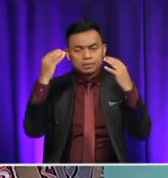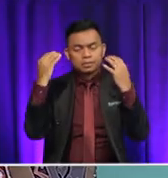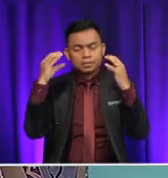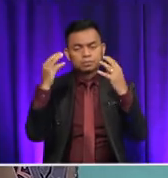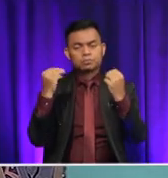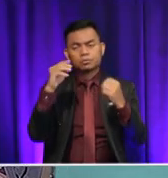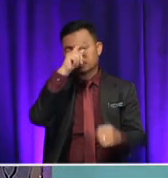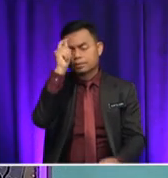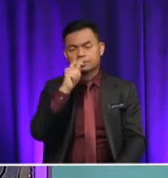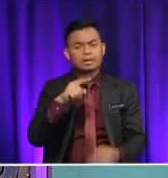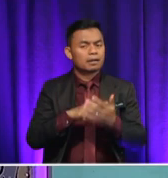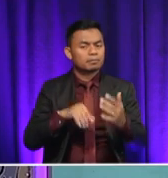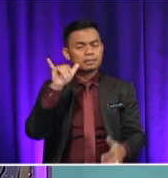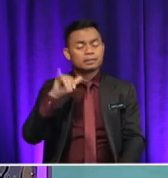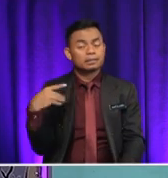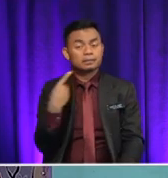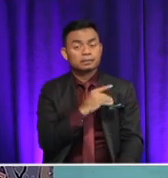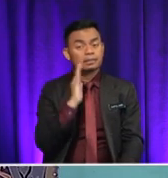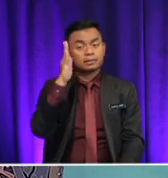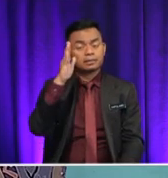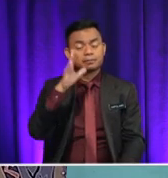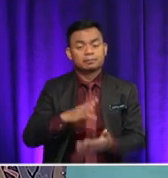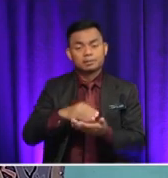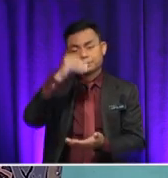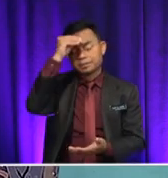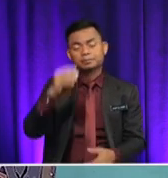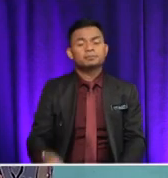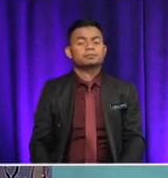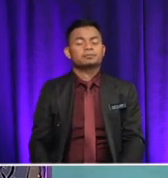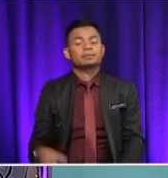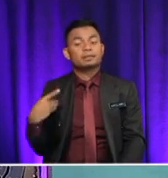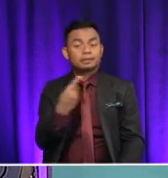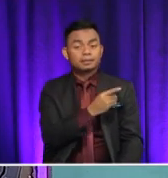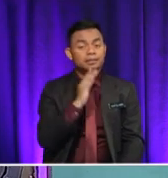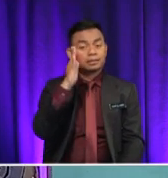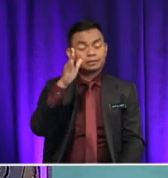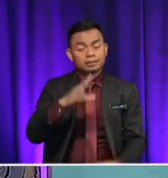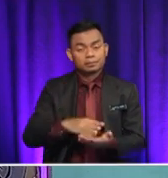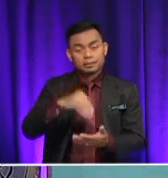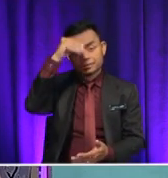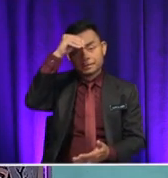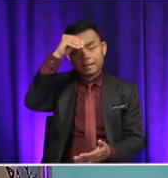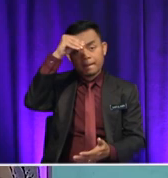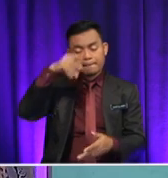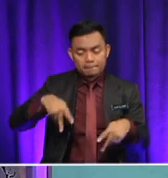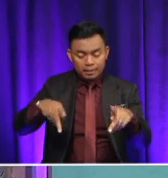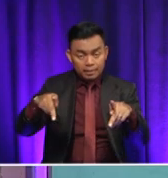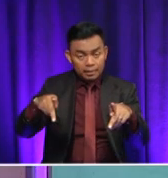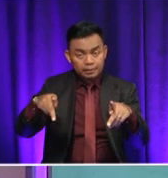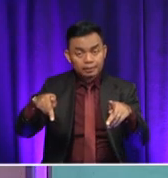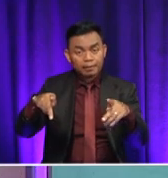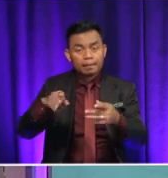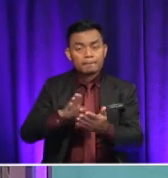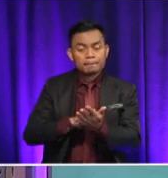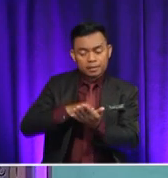akan belajar silabus tingkat kelima modul 7 lukisan pelan bangunan 2 Oke pelan bangunan